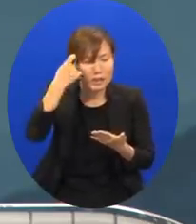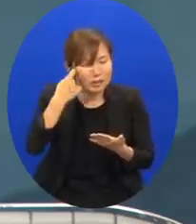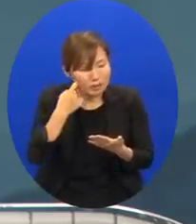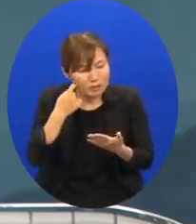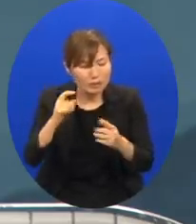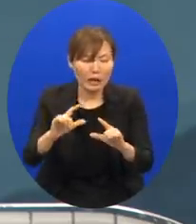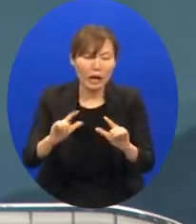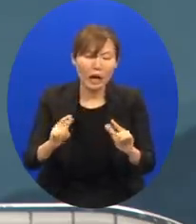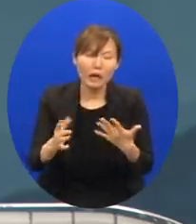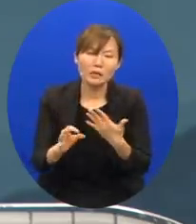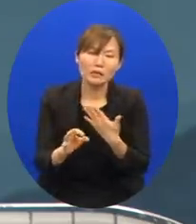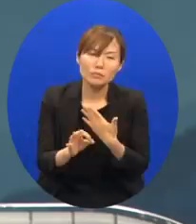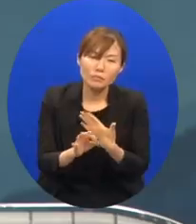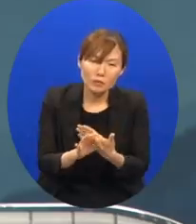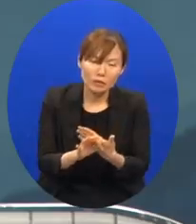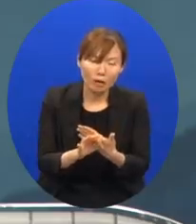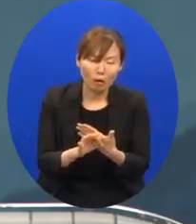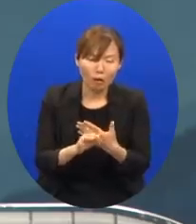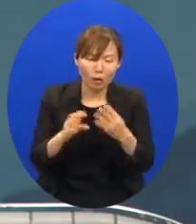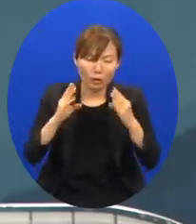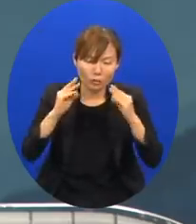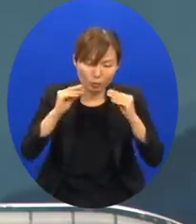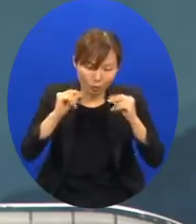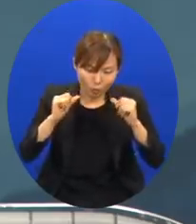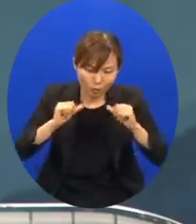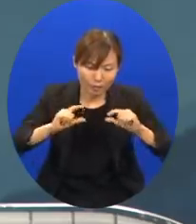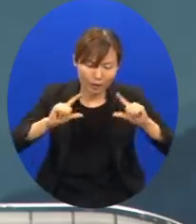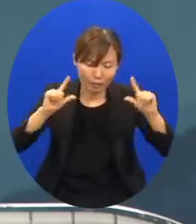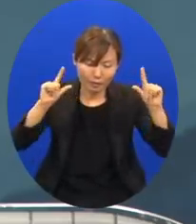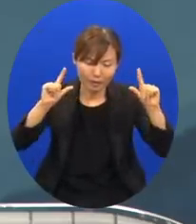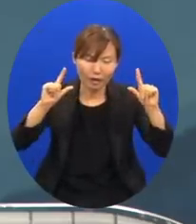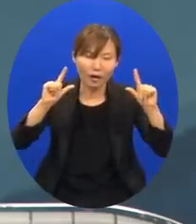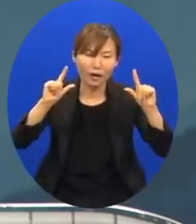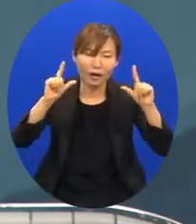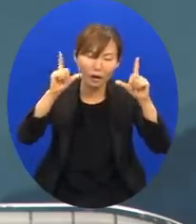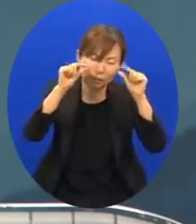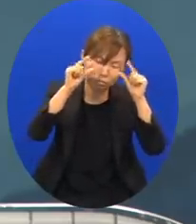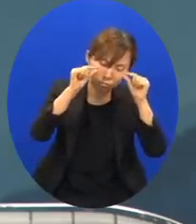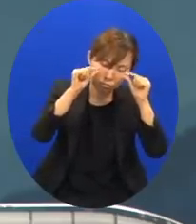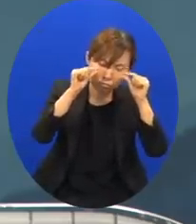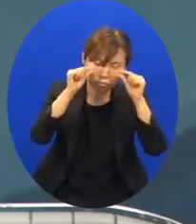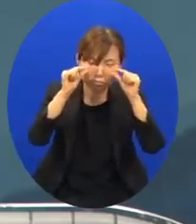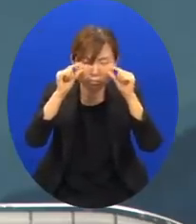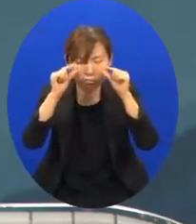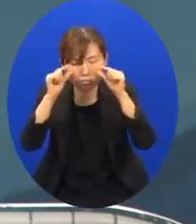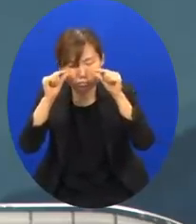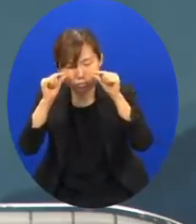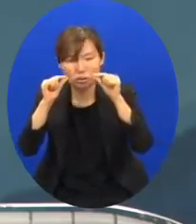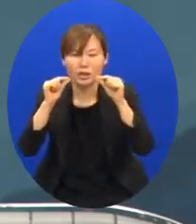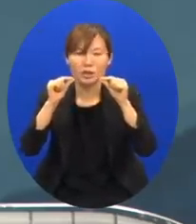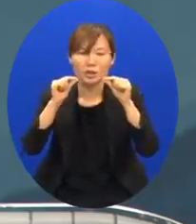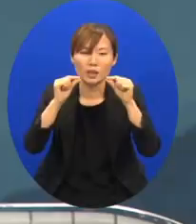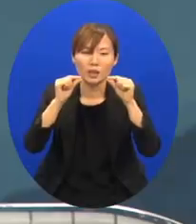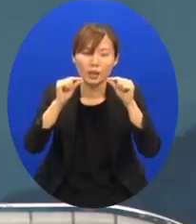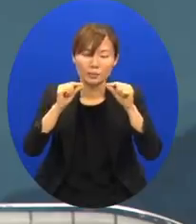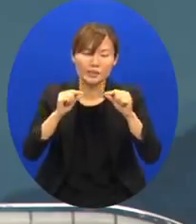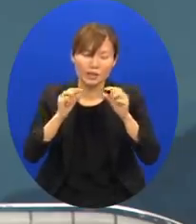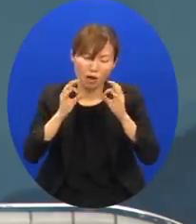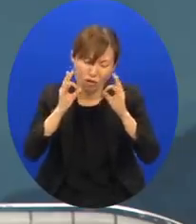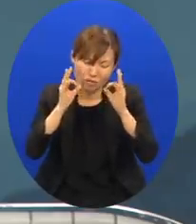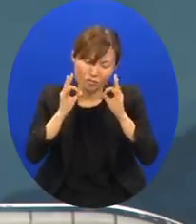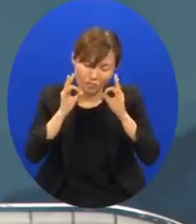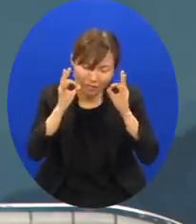않으니까 토요일 밤에 잠이 오지 않았어 그렇게 피를 말리 듯이 설교를 준비해서 해도